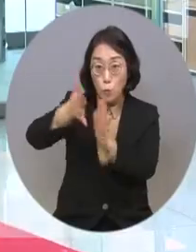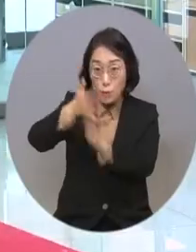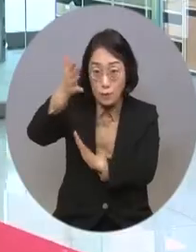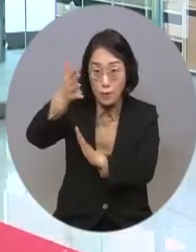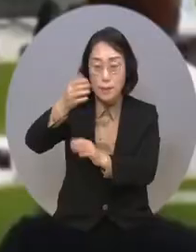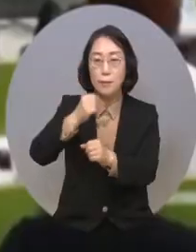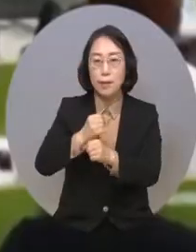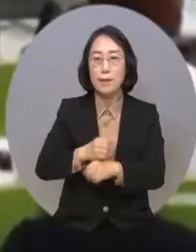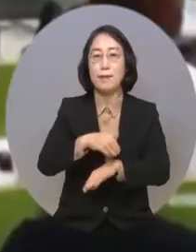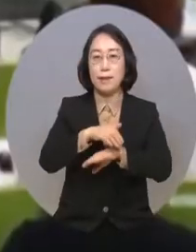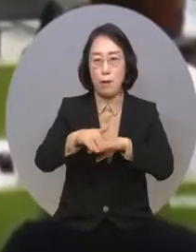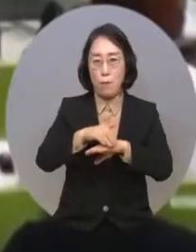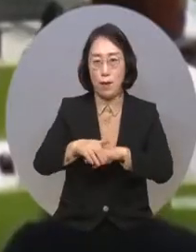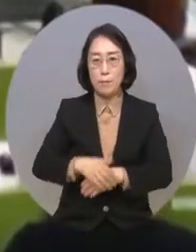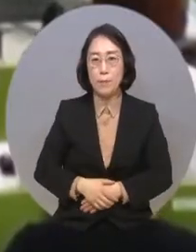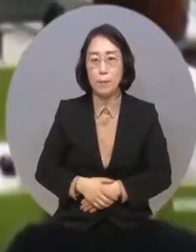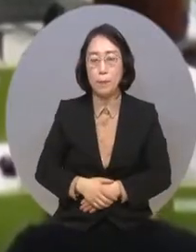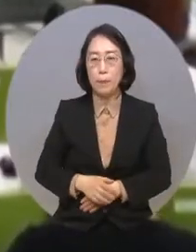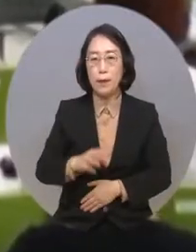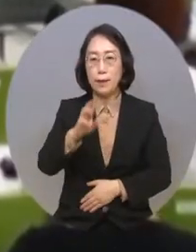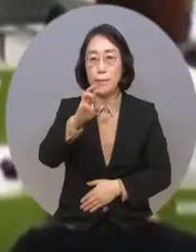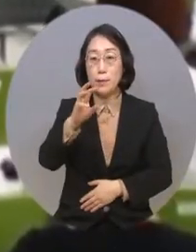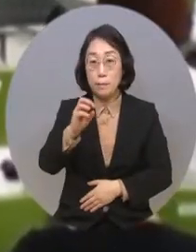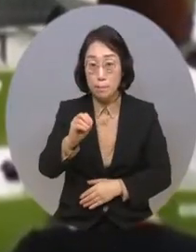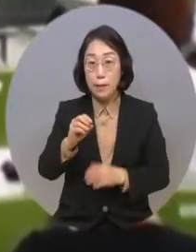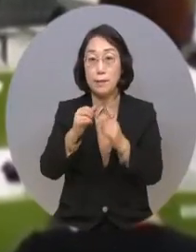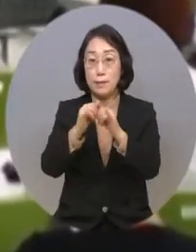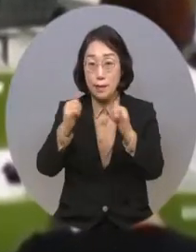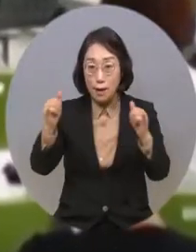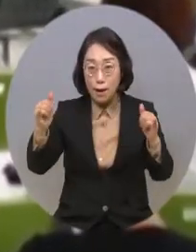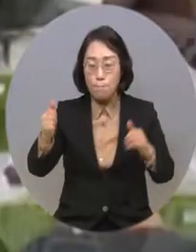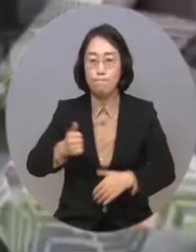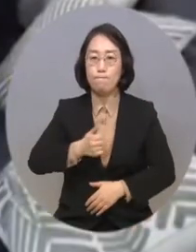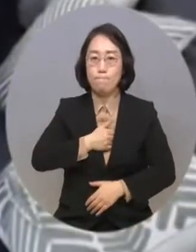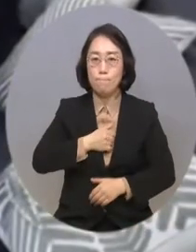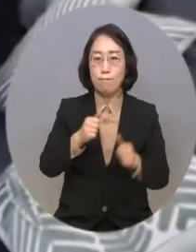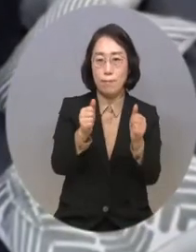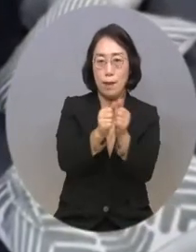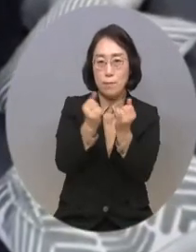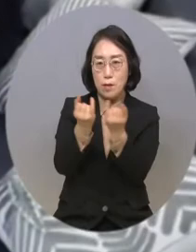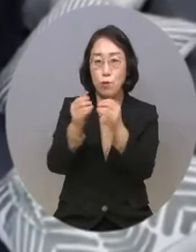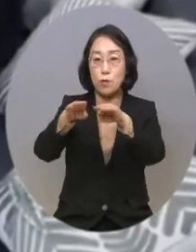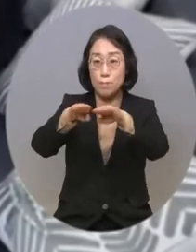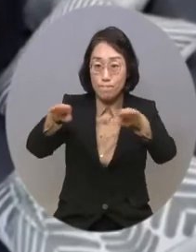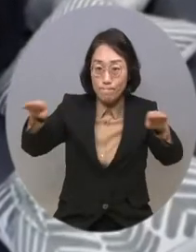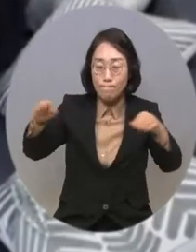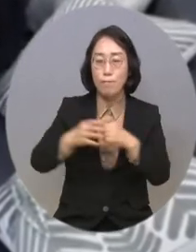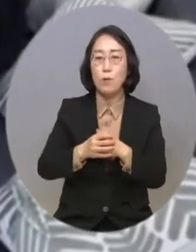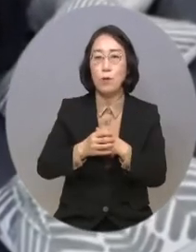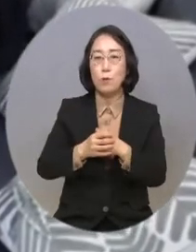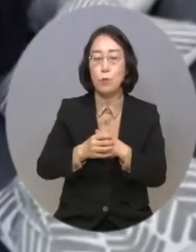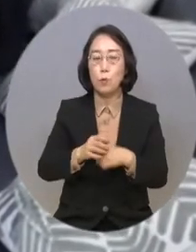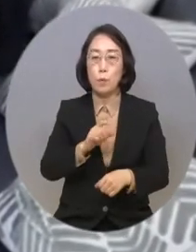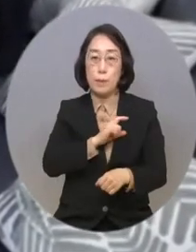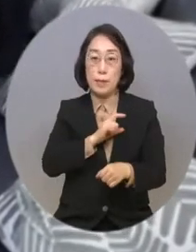하겠습니다. 30만 시민의 긍지 양성평등 순천이라는 비전 아래